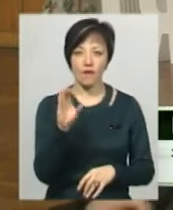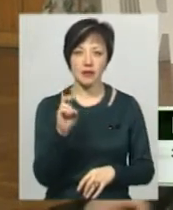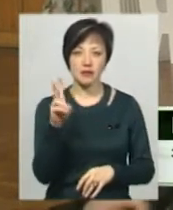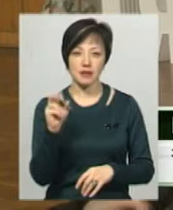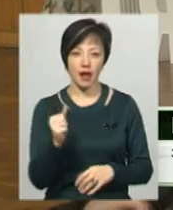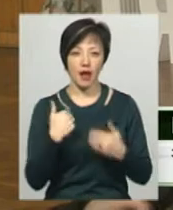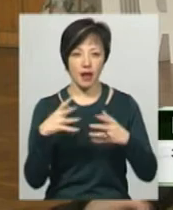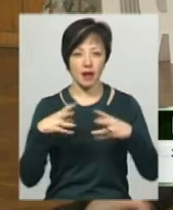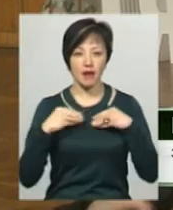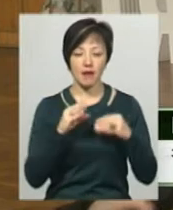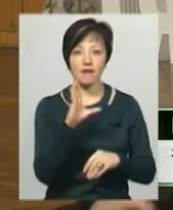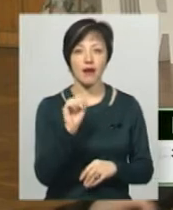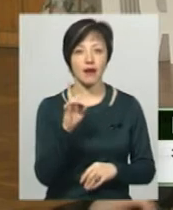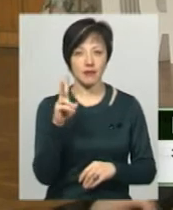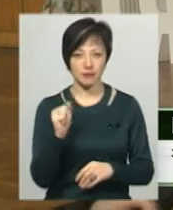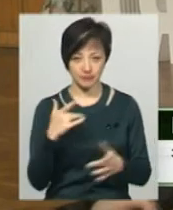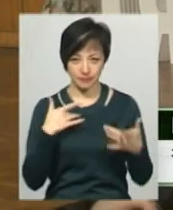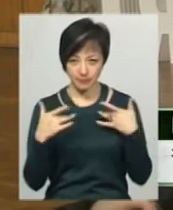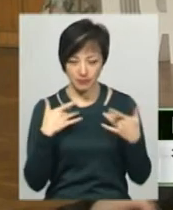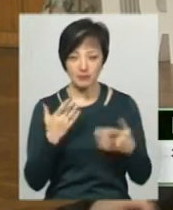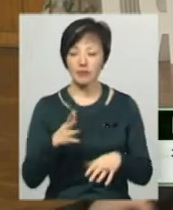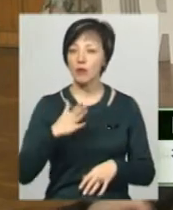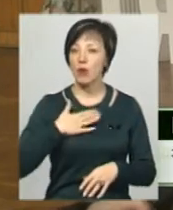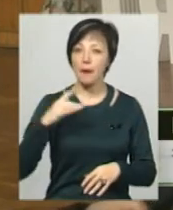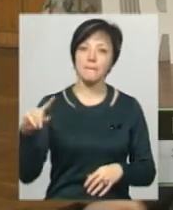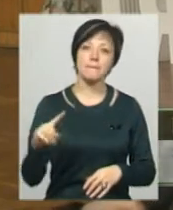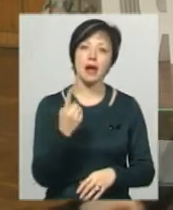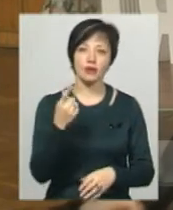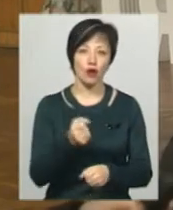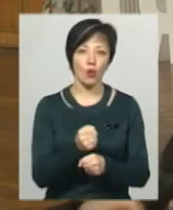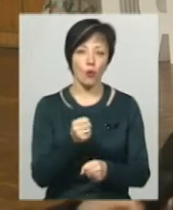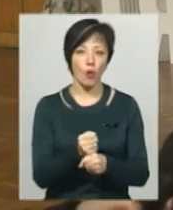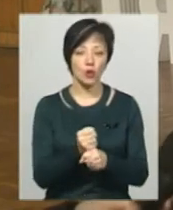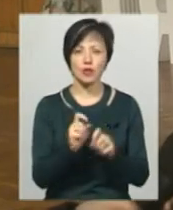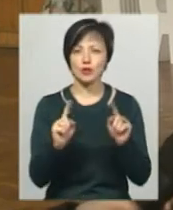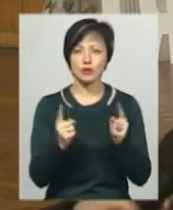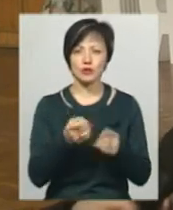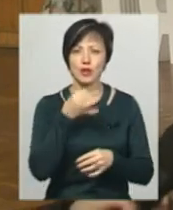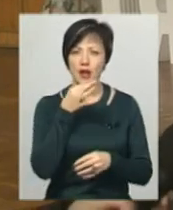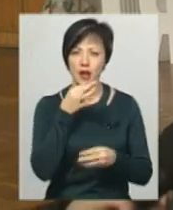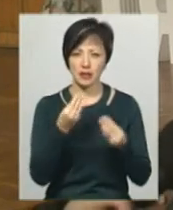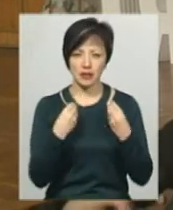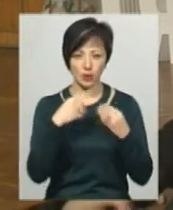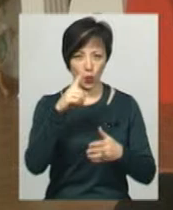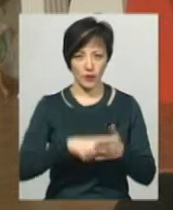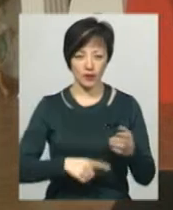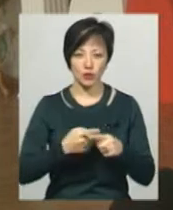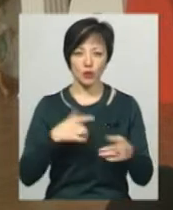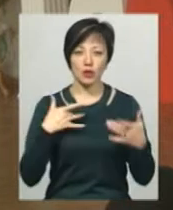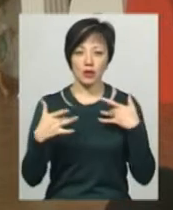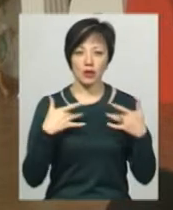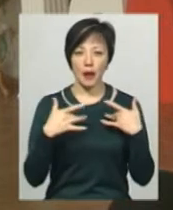Софію, а я грала Варку. І так це була моя перша робота. Дуже-дуже рано мені дали, довірили цю роль.